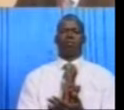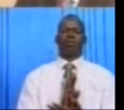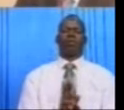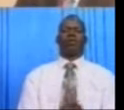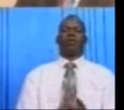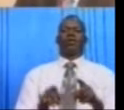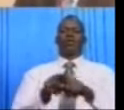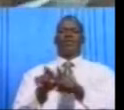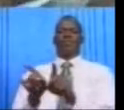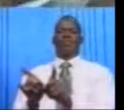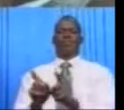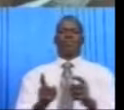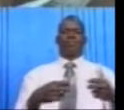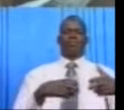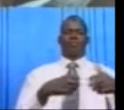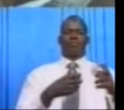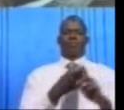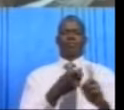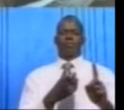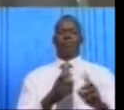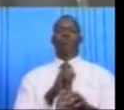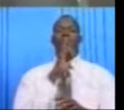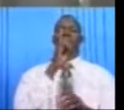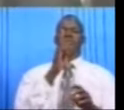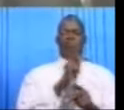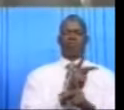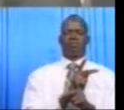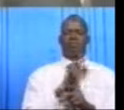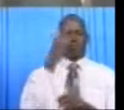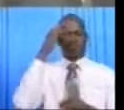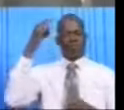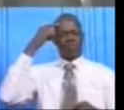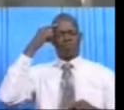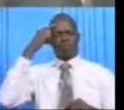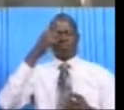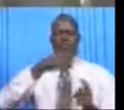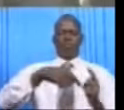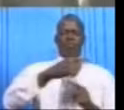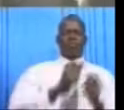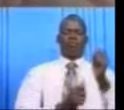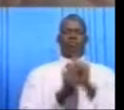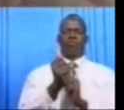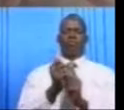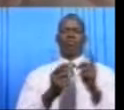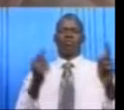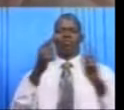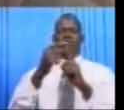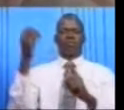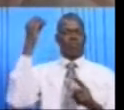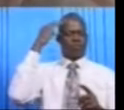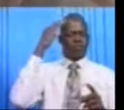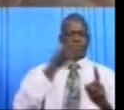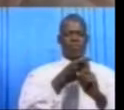La diversification des sources d'énergie est une préoccupation pour le gouvernement et l'on se tourne de plus en plus vers le soleil, source